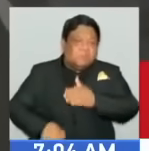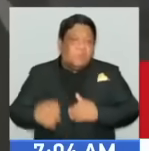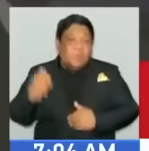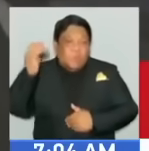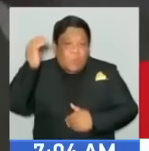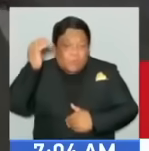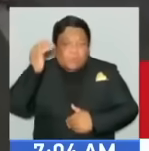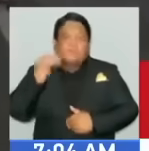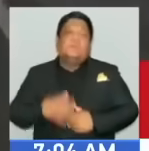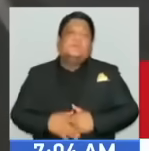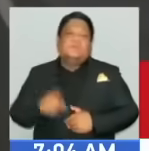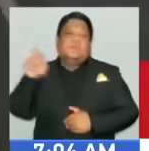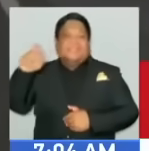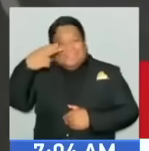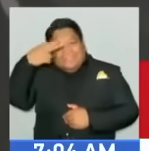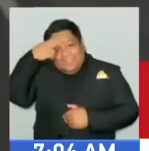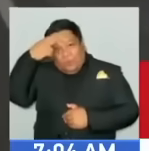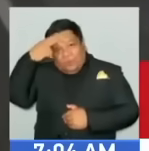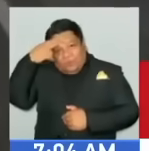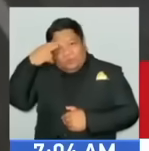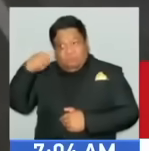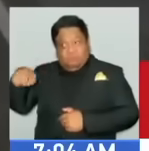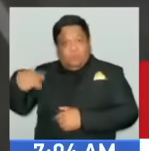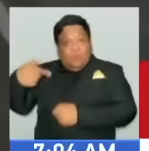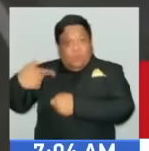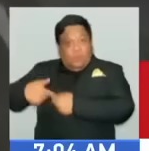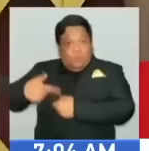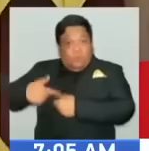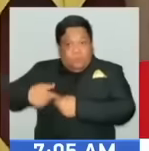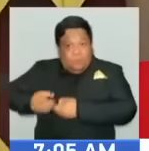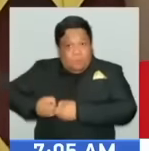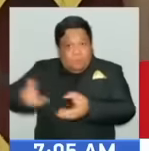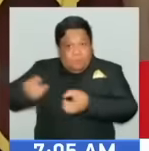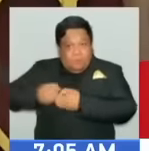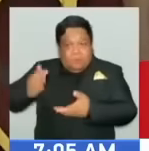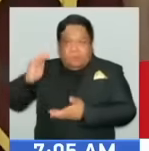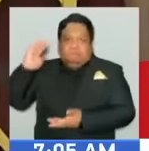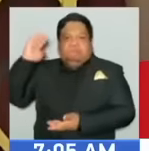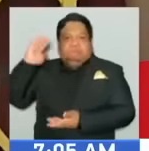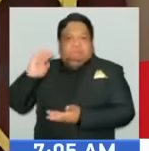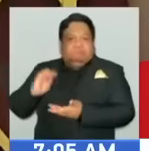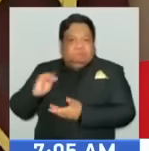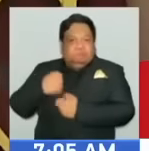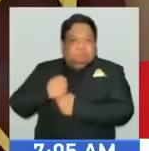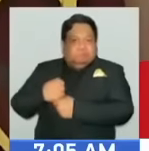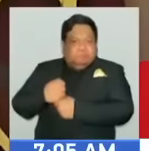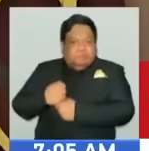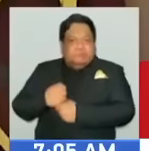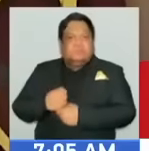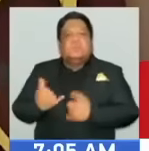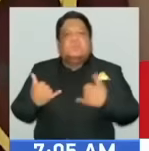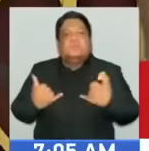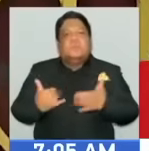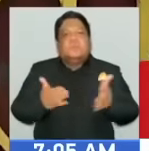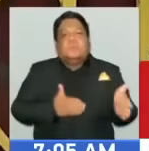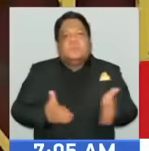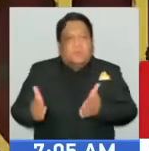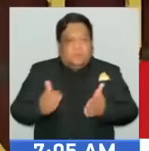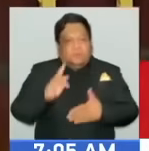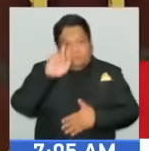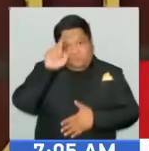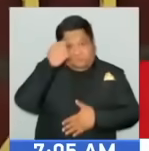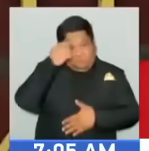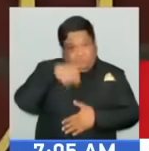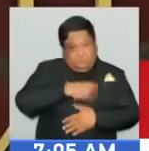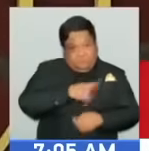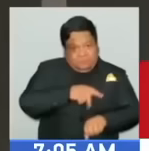nito. Ayon sa Department of Transportation, nakatakdang maglabas ng gobyerno ng 2.95 billion pesos na fuel subsidy para sa mga public